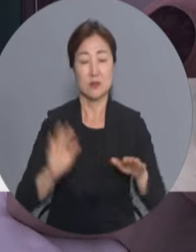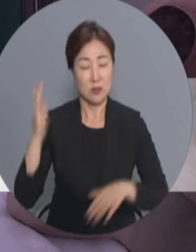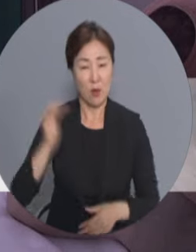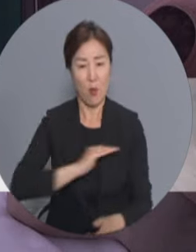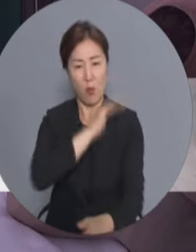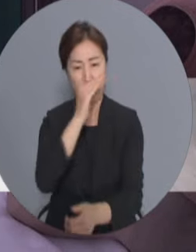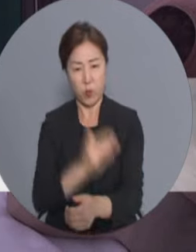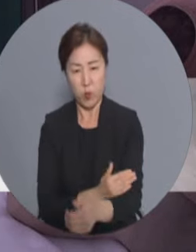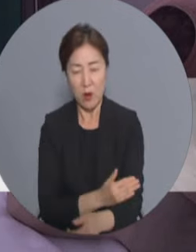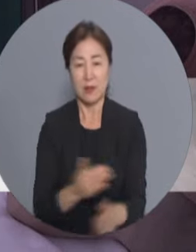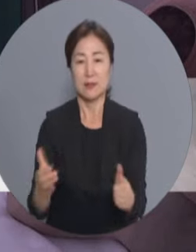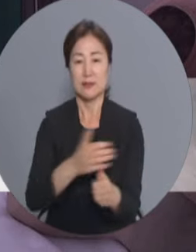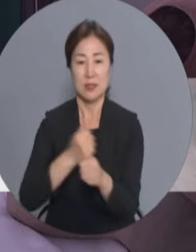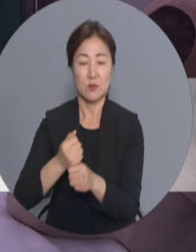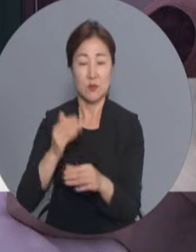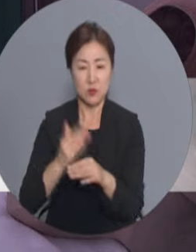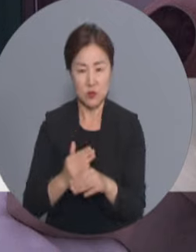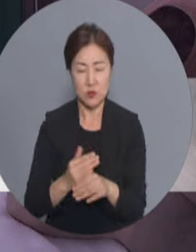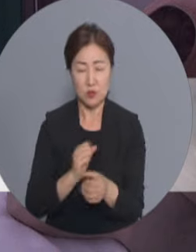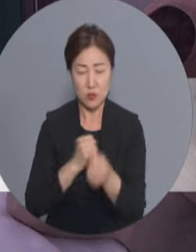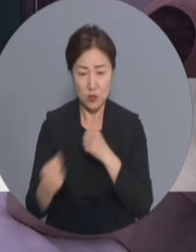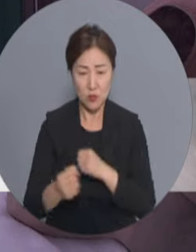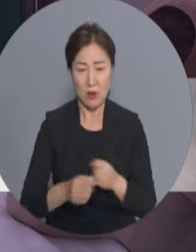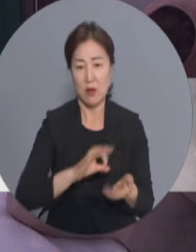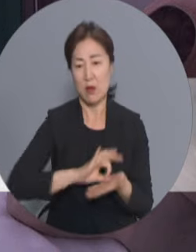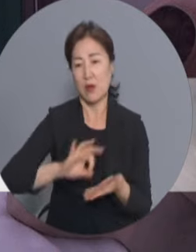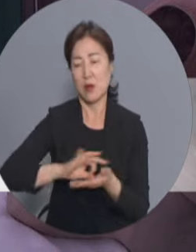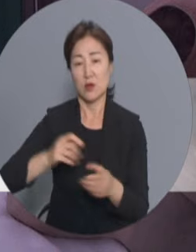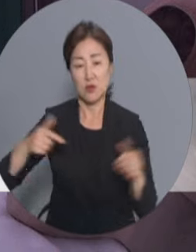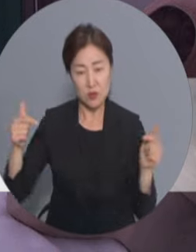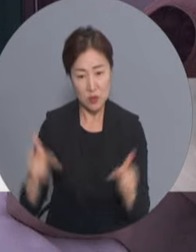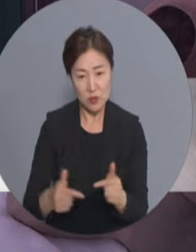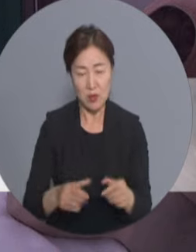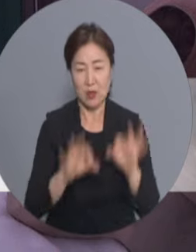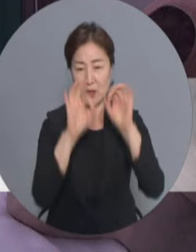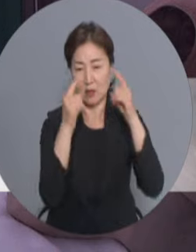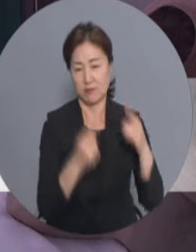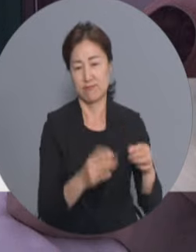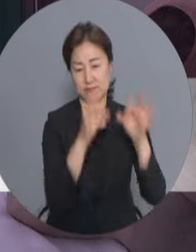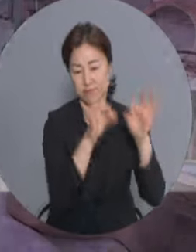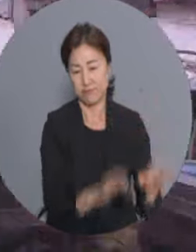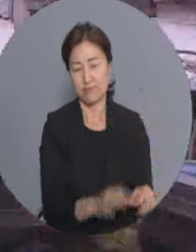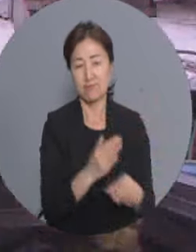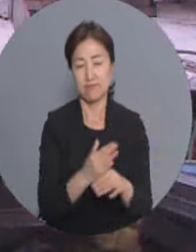늘고 수요도 줄면서 가격이 크게 떨어졌습니다. 최황지 기자입니다.